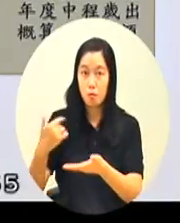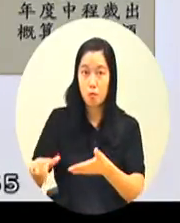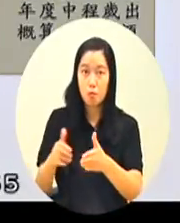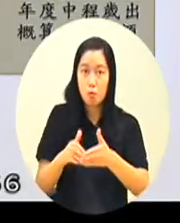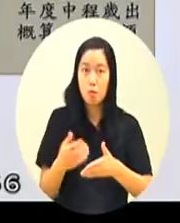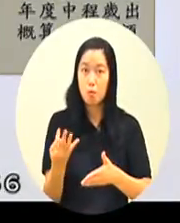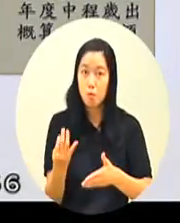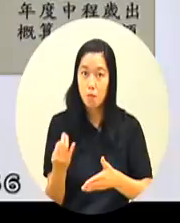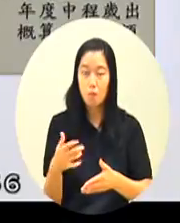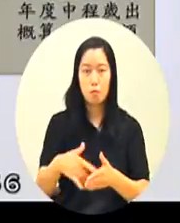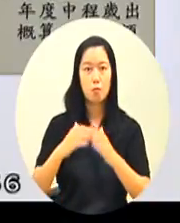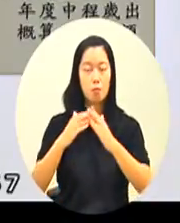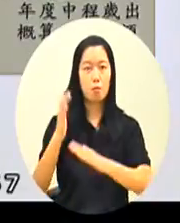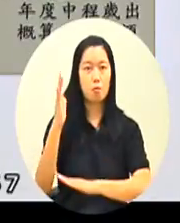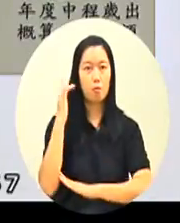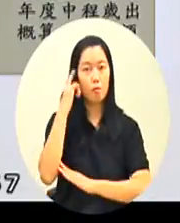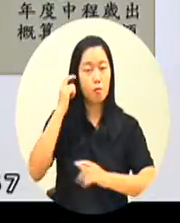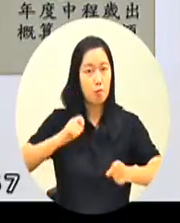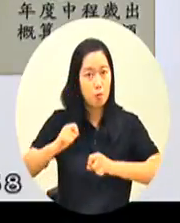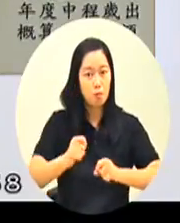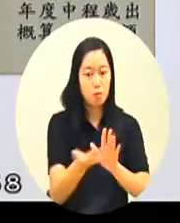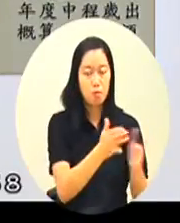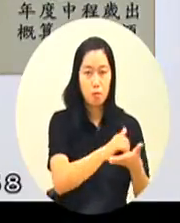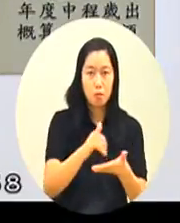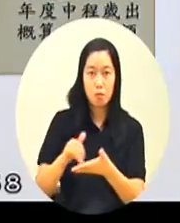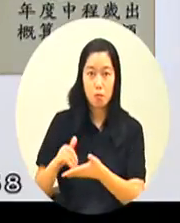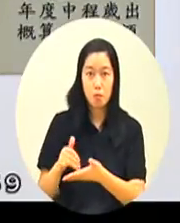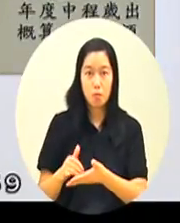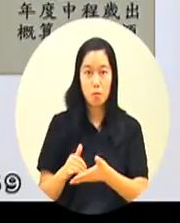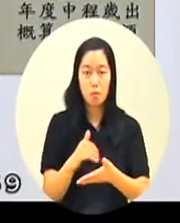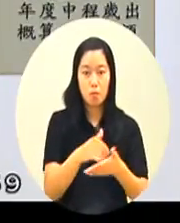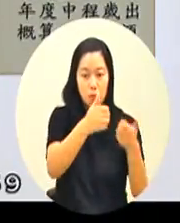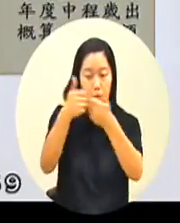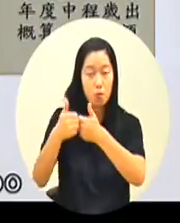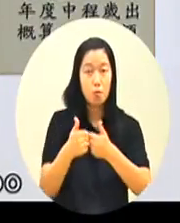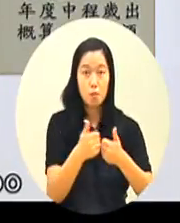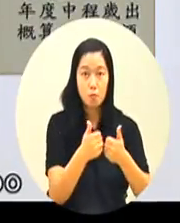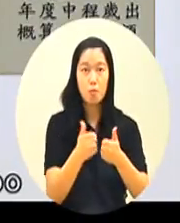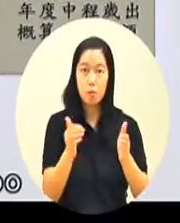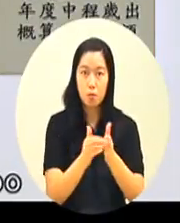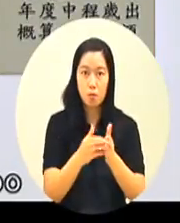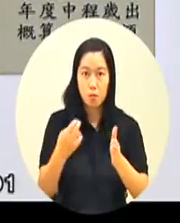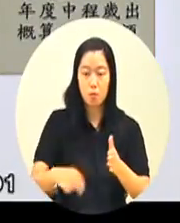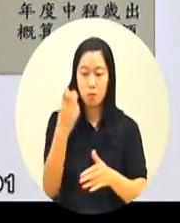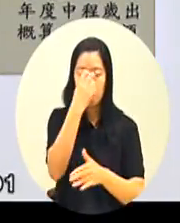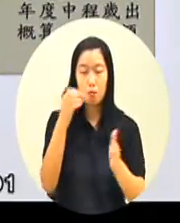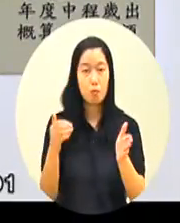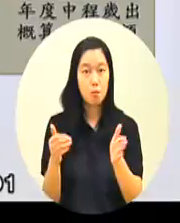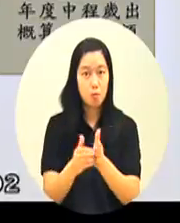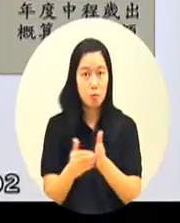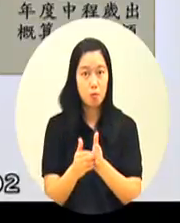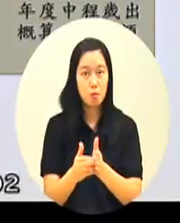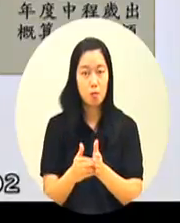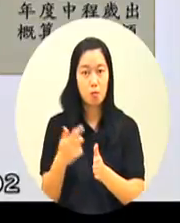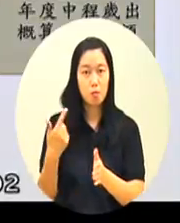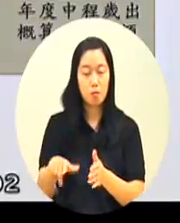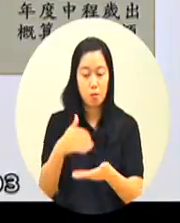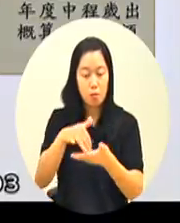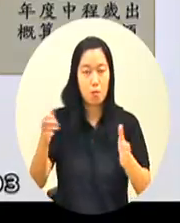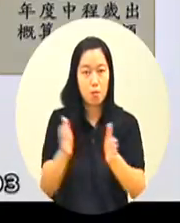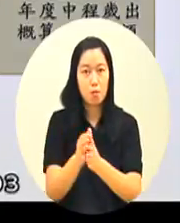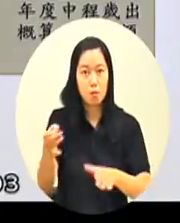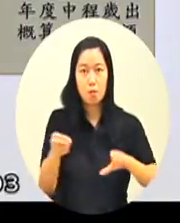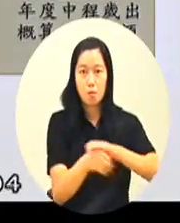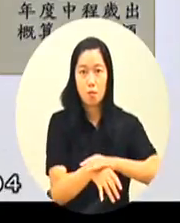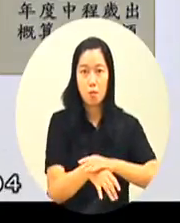过市府计划及预算审议小组的会议那审议的结果，总计编列税